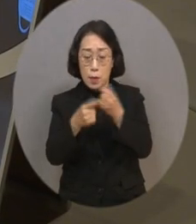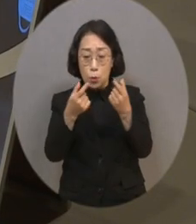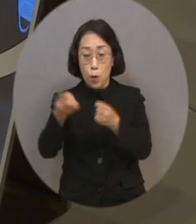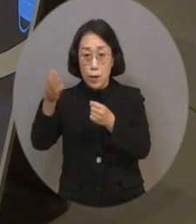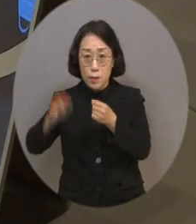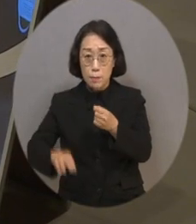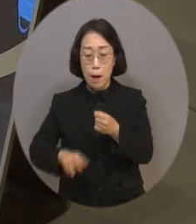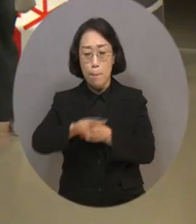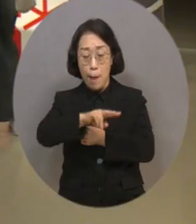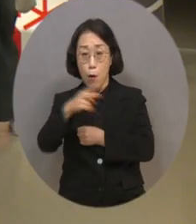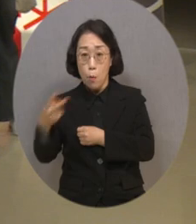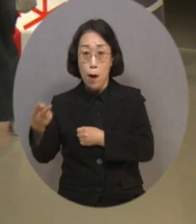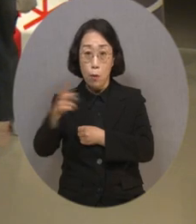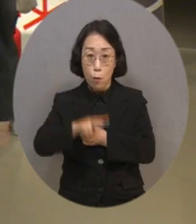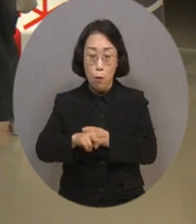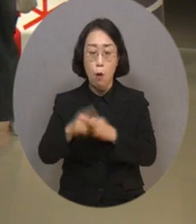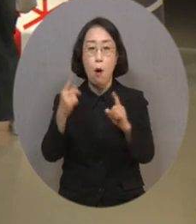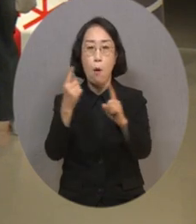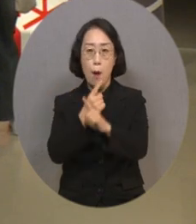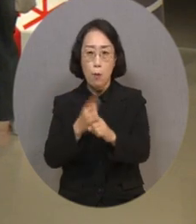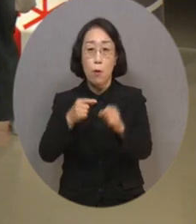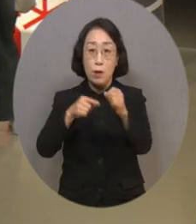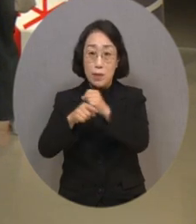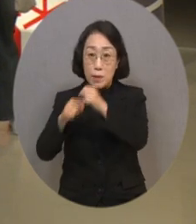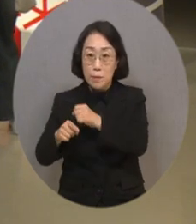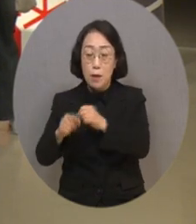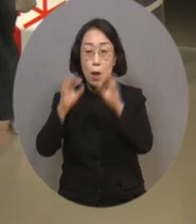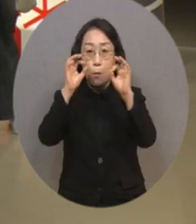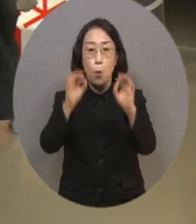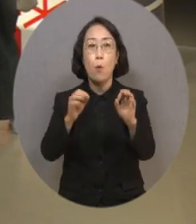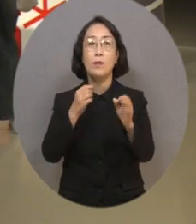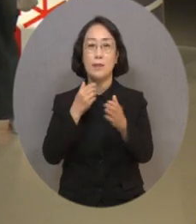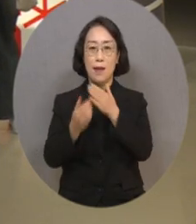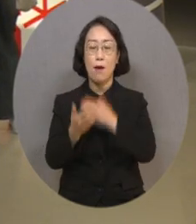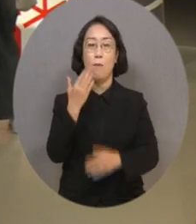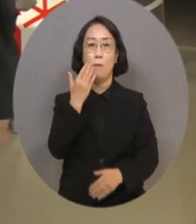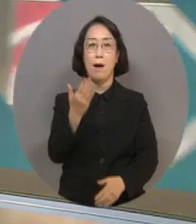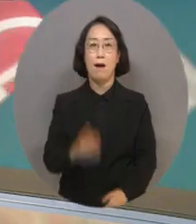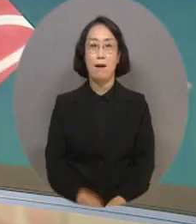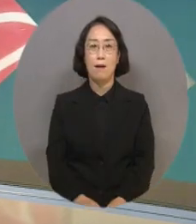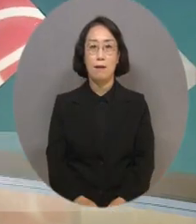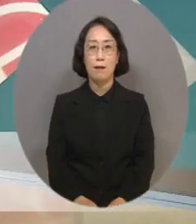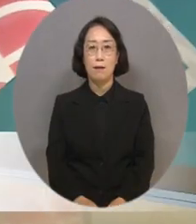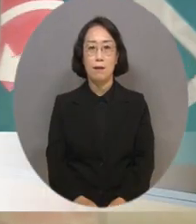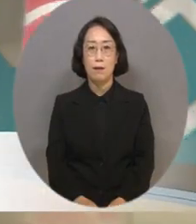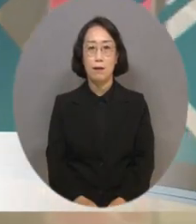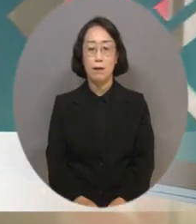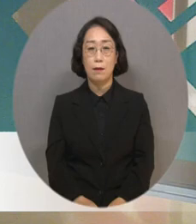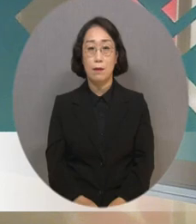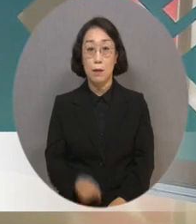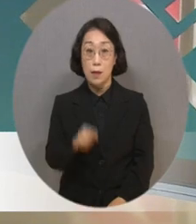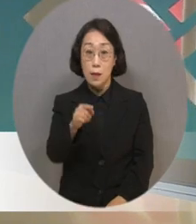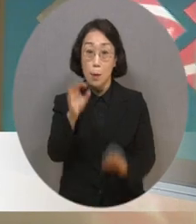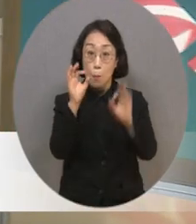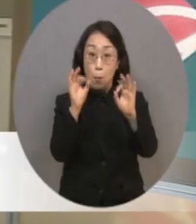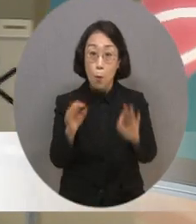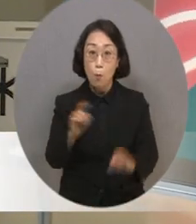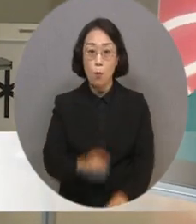변형해 다양하게 표현될 수 있다는 점을 보고 체험할 수 있습니다. 지금 보시는 이 섹션은